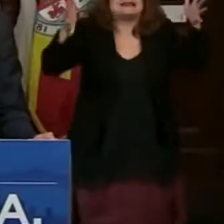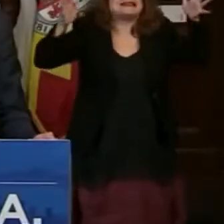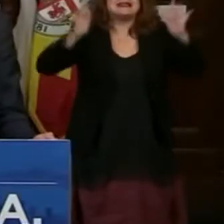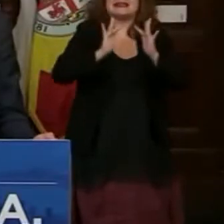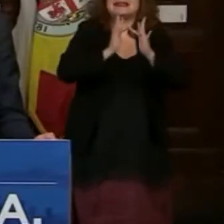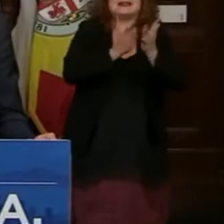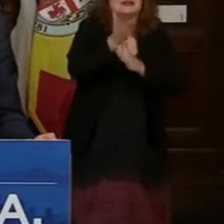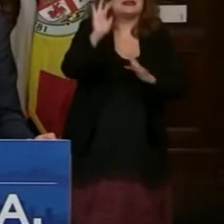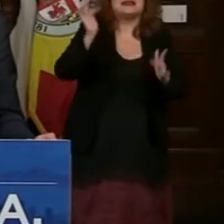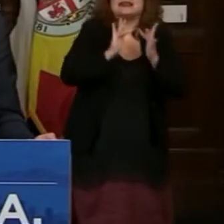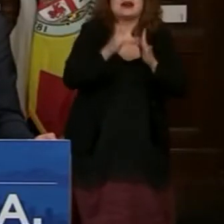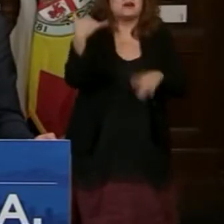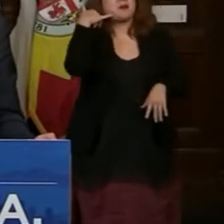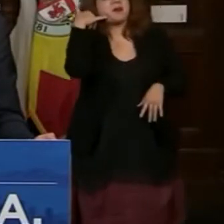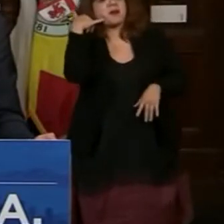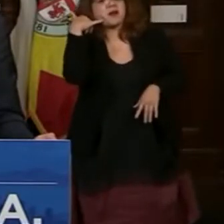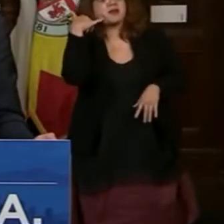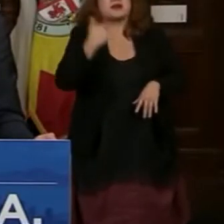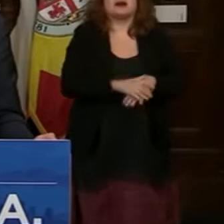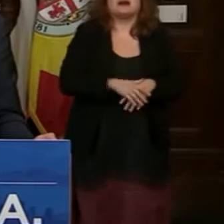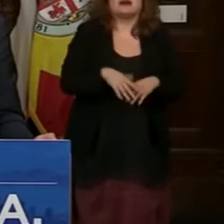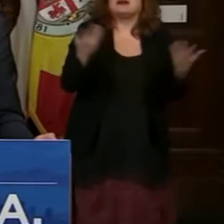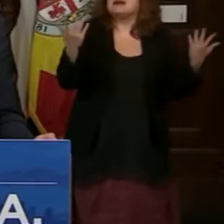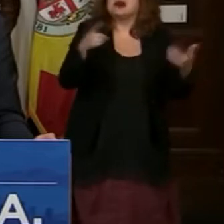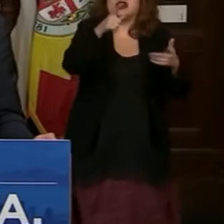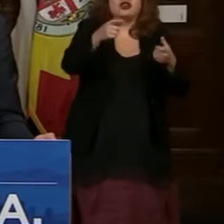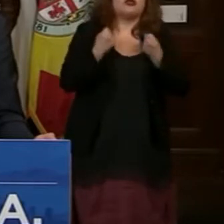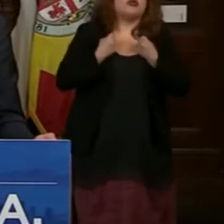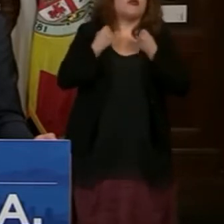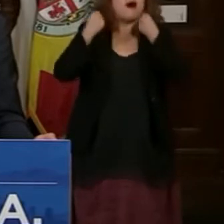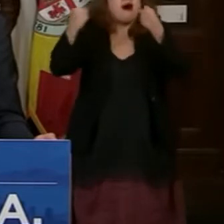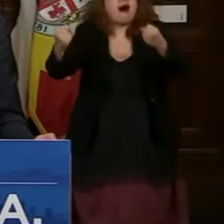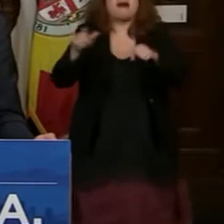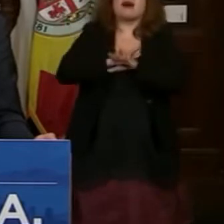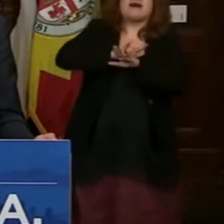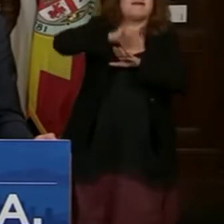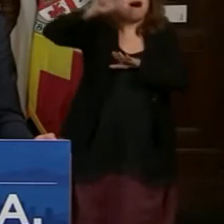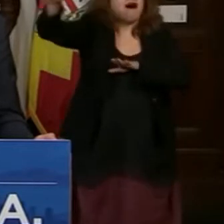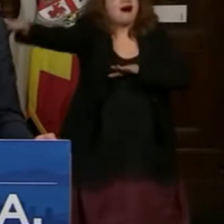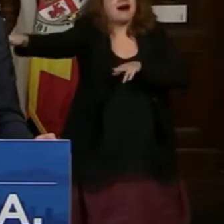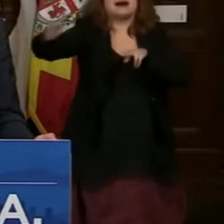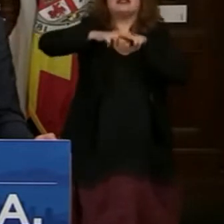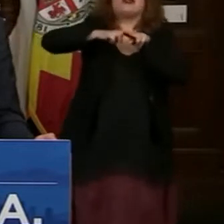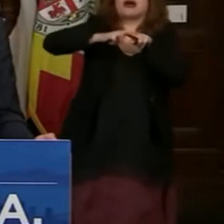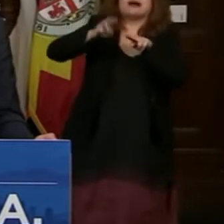ardhshme. Mos u dhëtonit e këfamiljarët në qytetet tjera dhe mos prisnit të tjeret nëse është mundur.